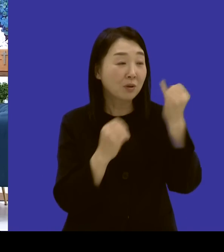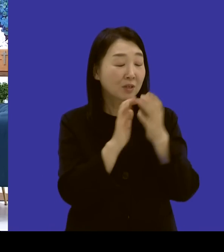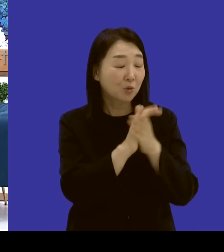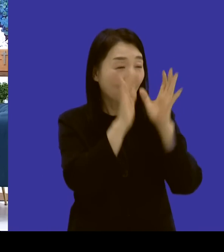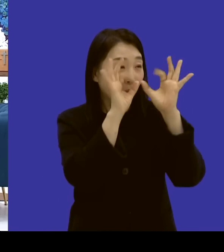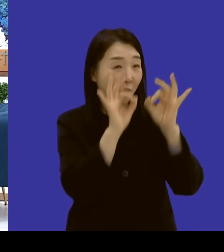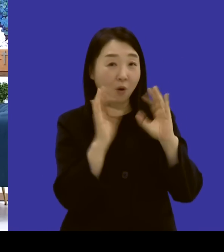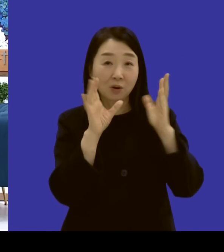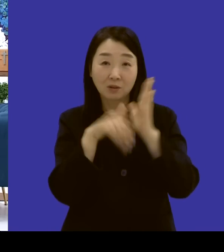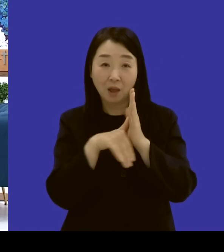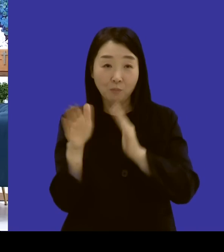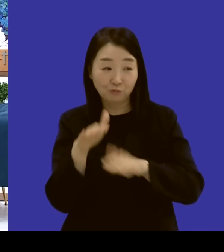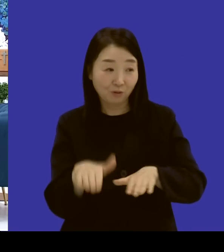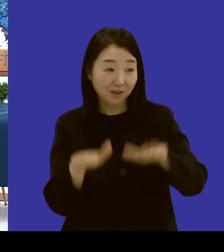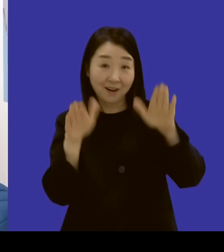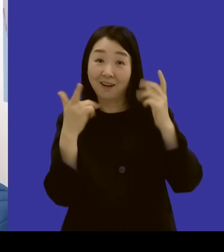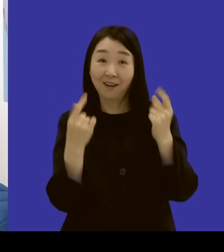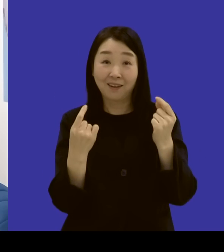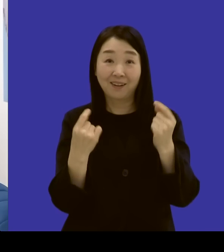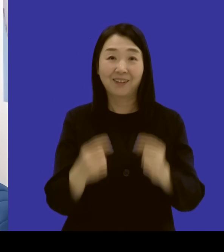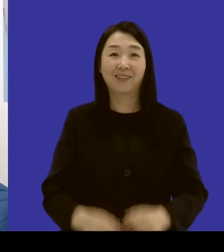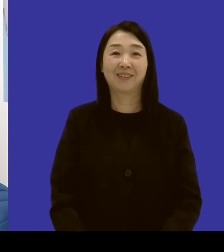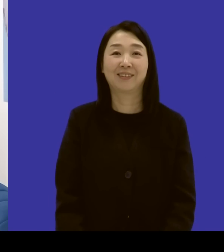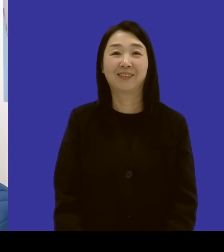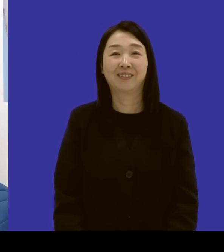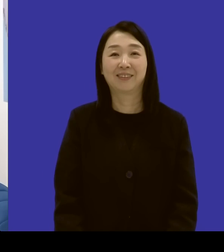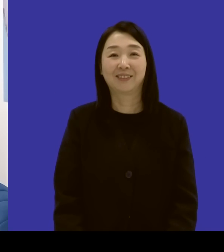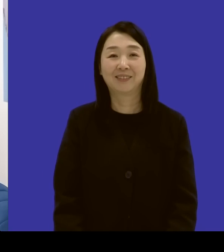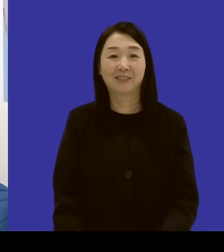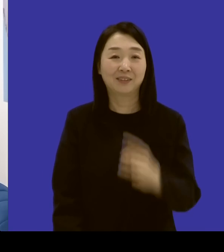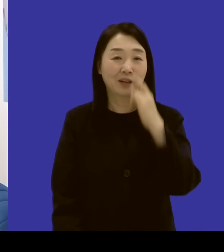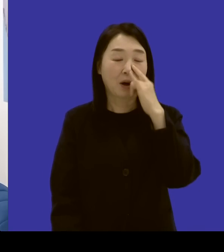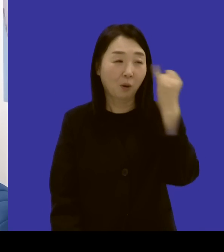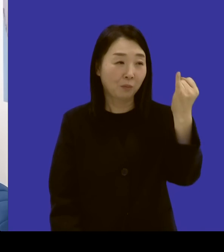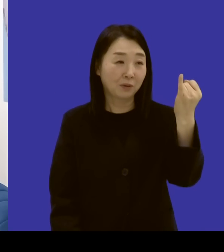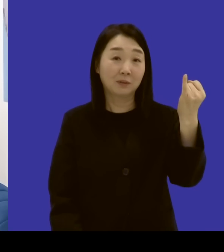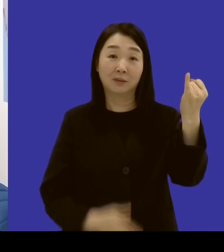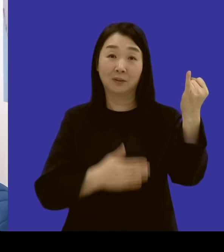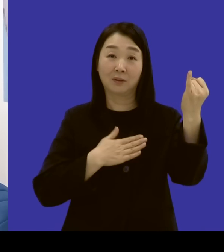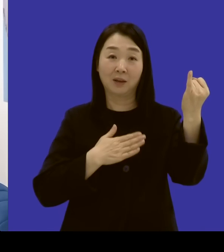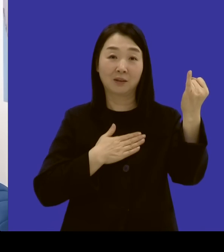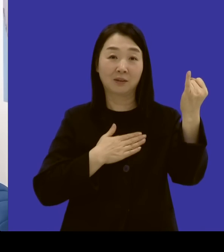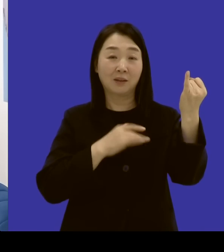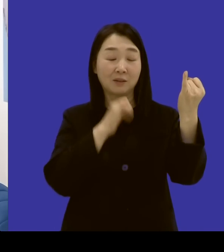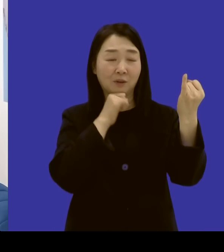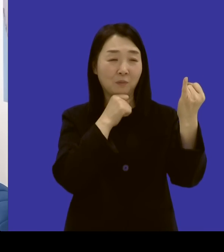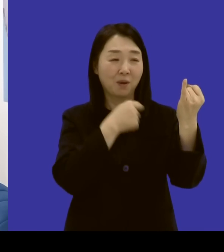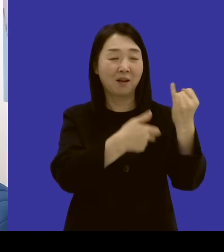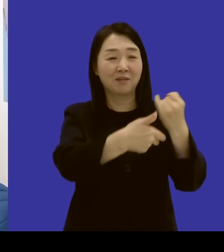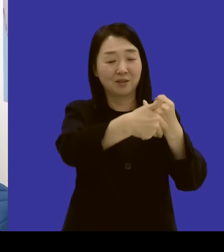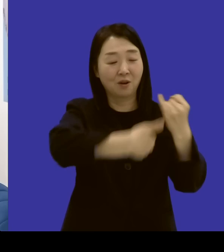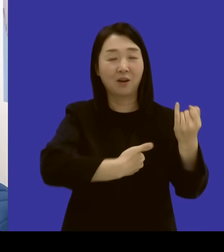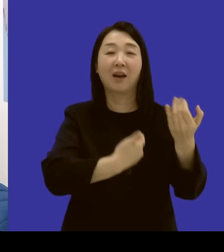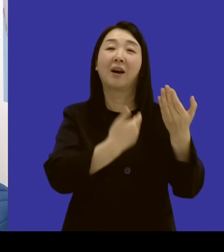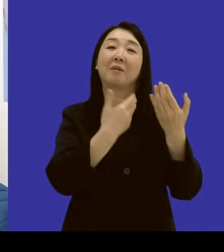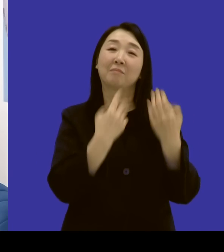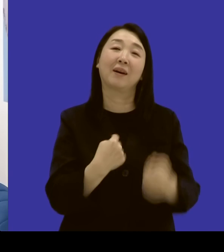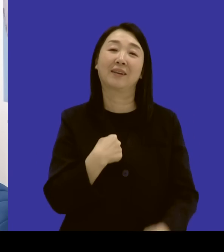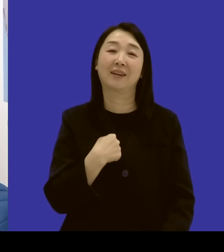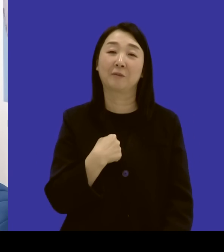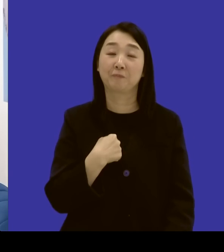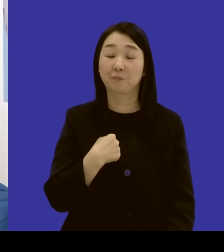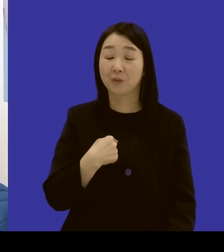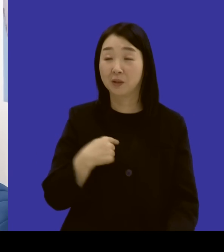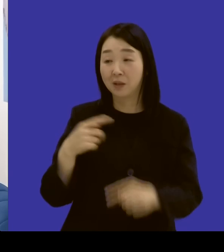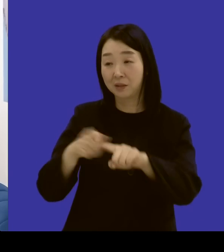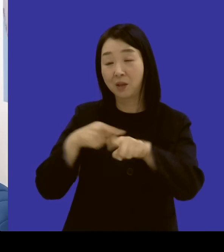때부터 잘하셨다고요. 네, 그러니까 또 어머니도 저한테 너무 많은 영향을 미쳐주셨는데 제가 콩쿠르를